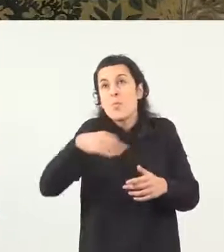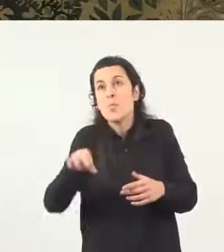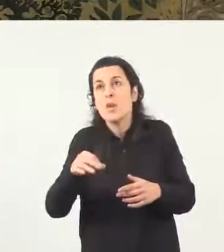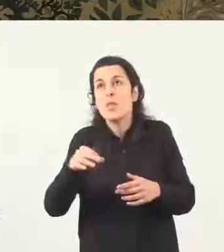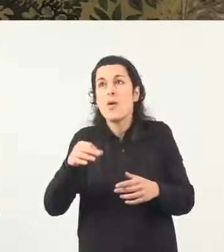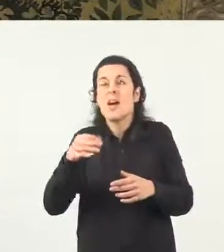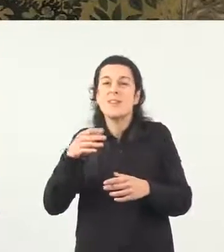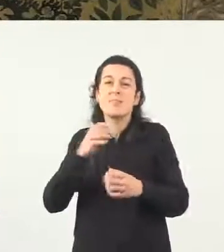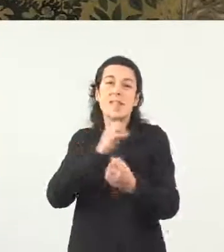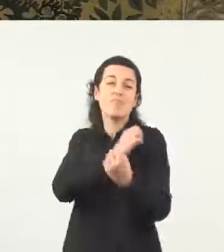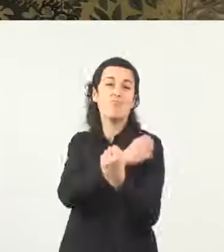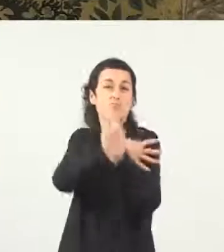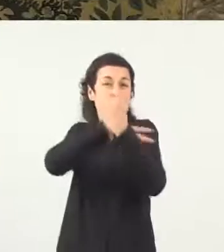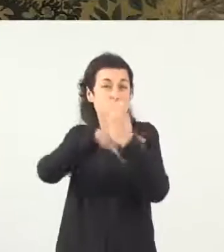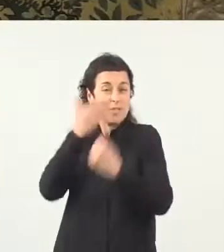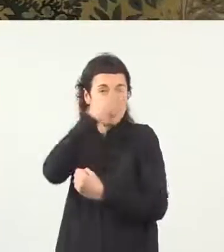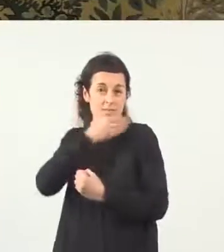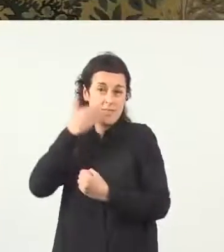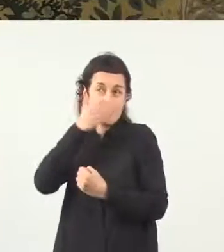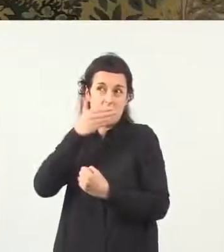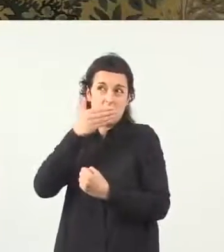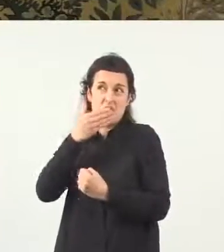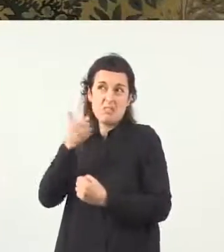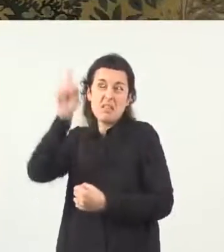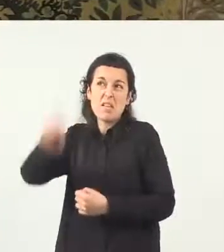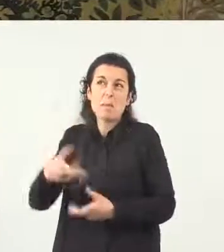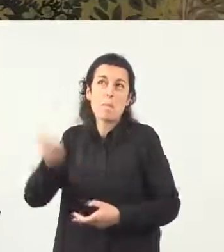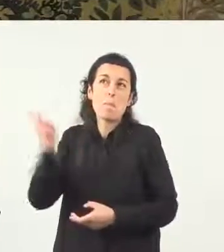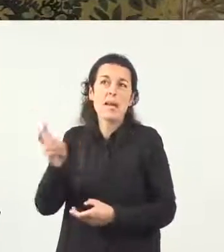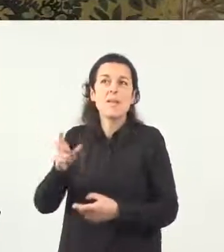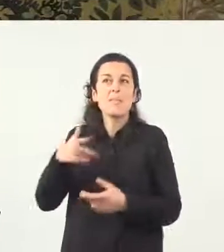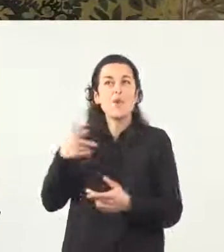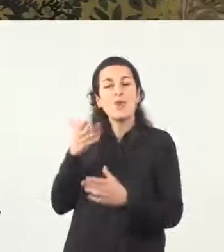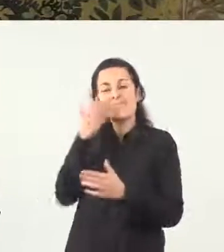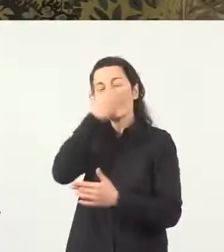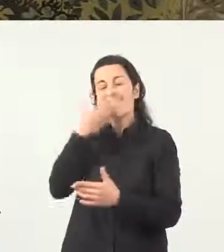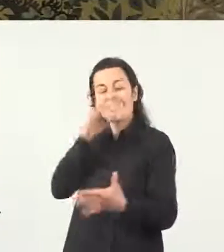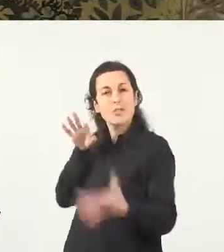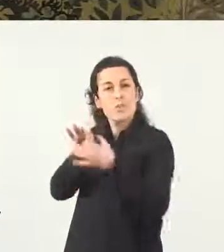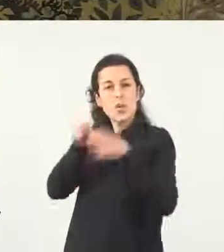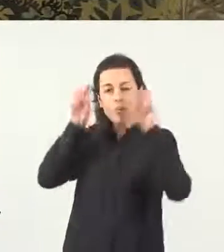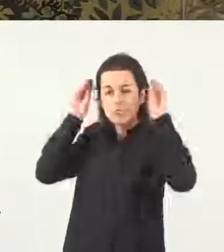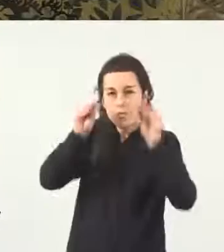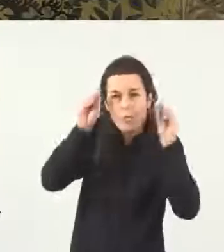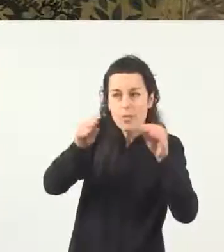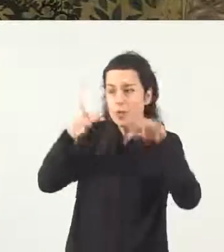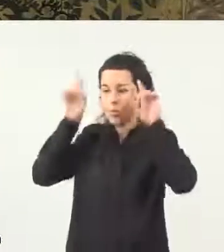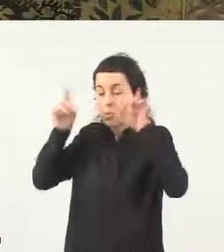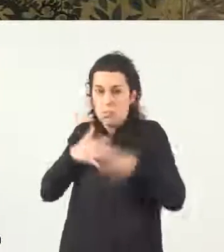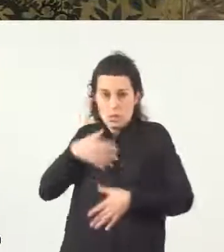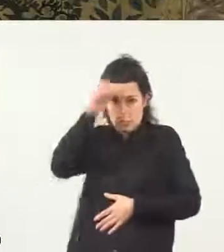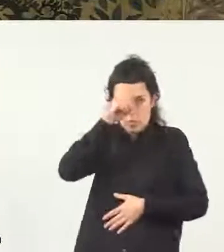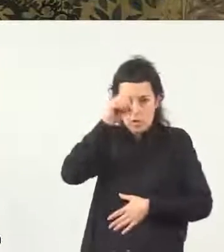jabetxe eskoletan bai, baina jabetxe eskola deitzen den momentutik beste gauza bada. Gehiago formakuntzarekin lotua, gehiago, nire